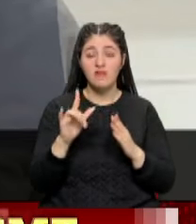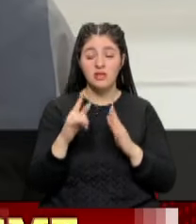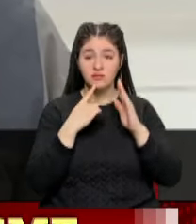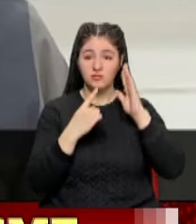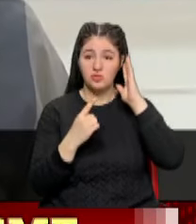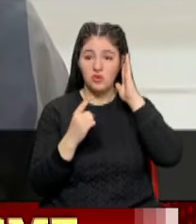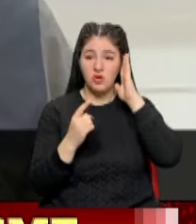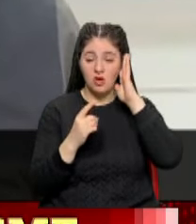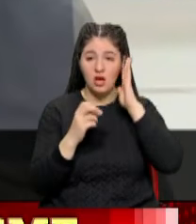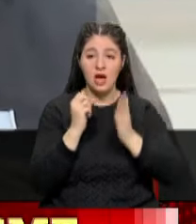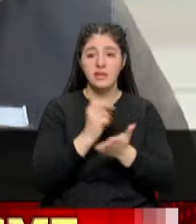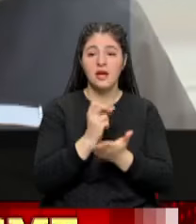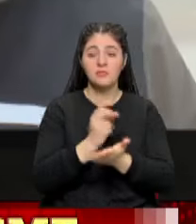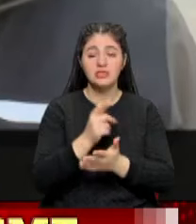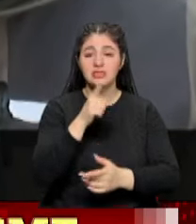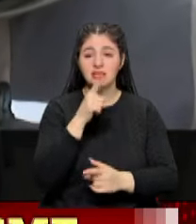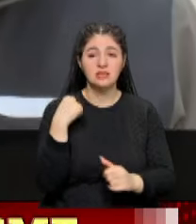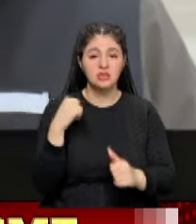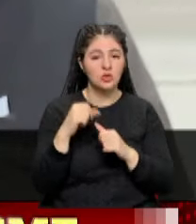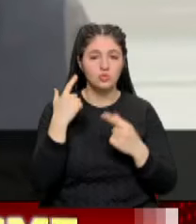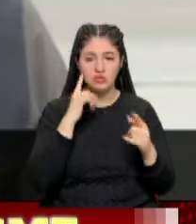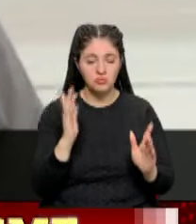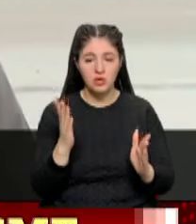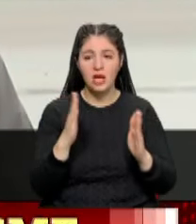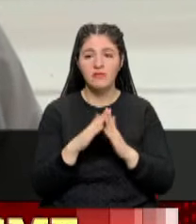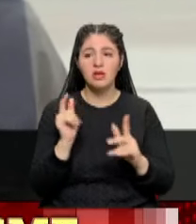diyorlar. Adıyamanlıların sesi yine duyulmuyor.